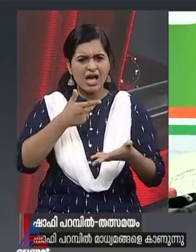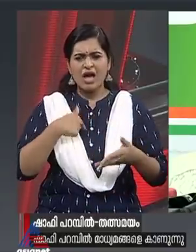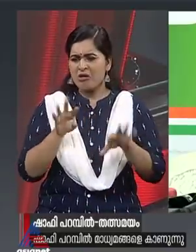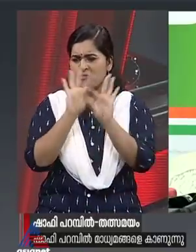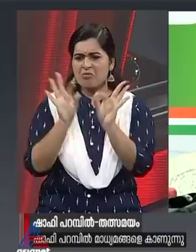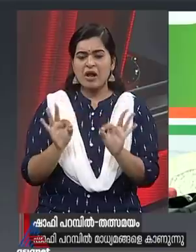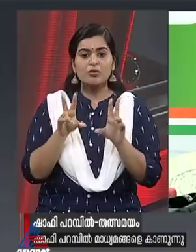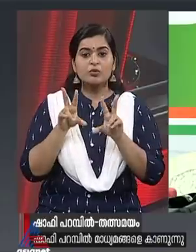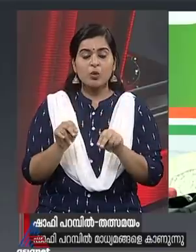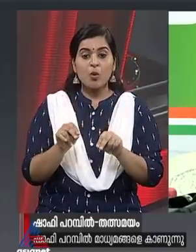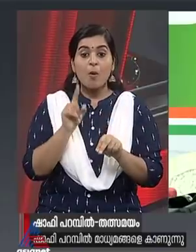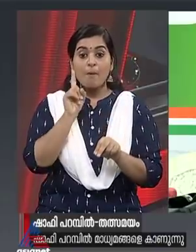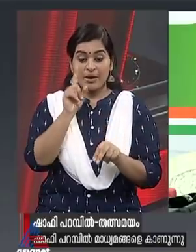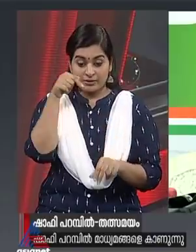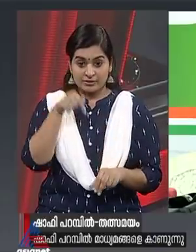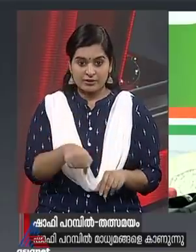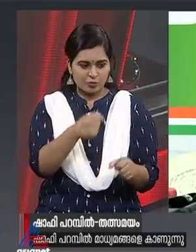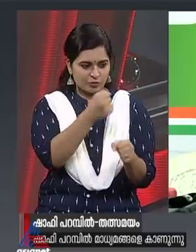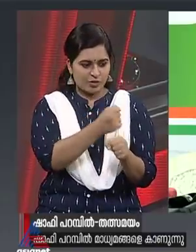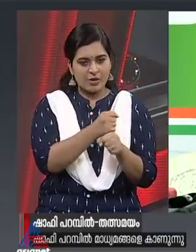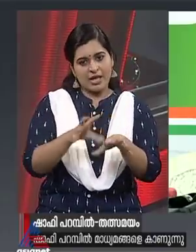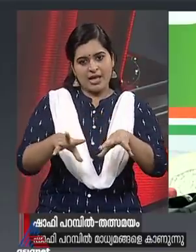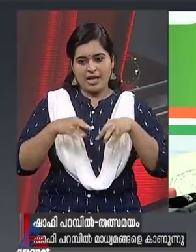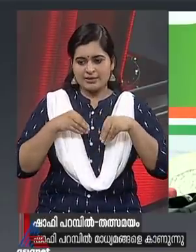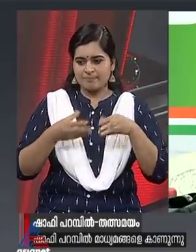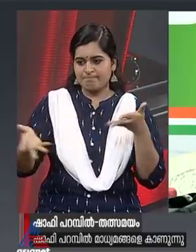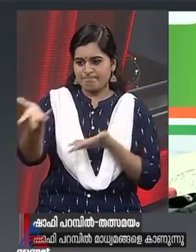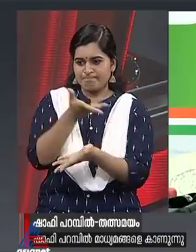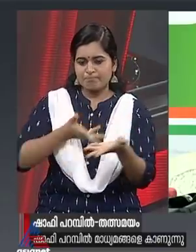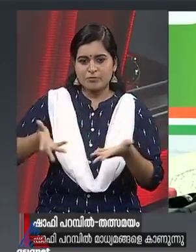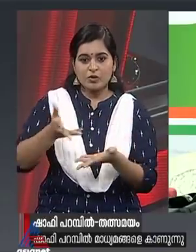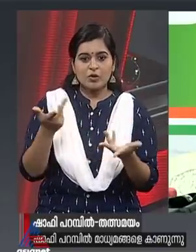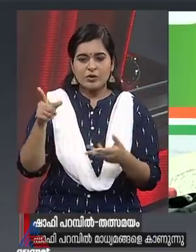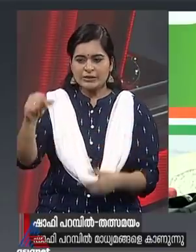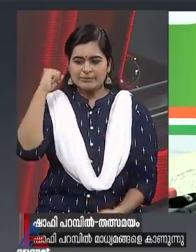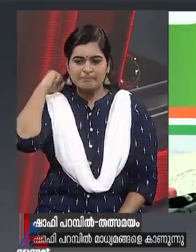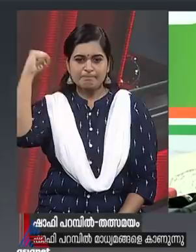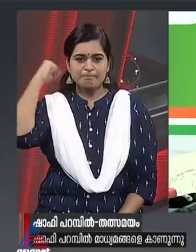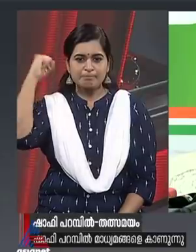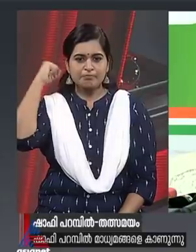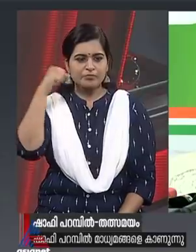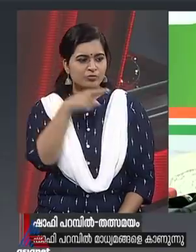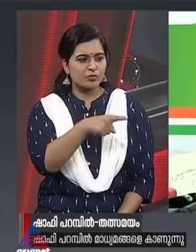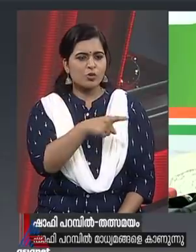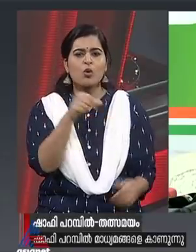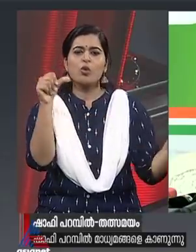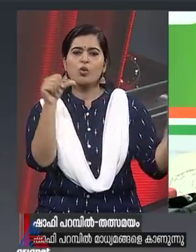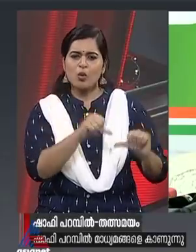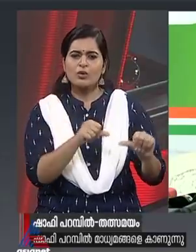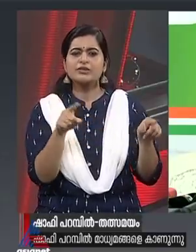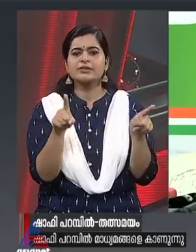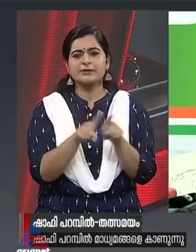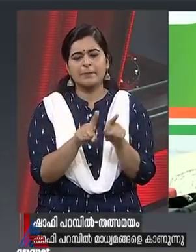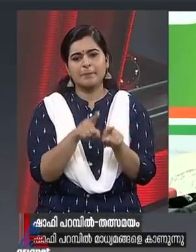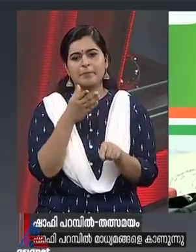കേരളത്തിന്റെ ഐക്യത്തിനും യുവകേരളത്തിന്റെ ഇച്ഛാശക്തിക്കും മുമ്പിൽ അവർക്ക് പണയം വെക്കേണ്ടി വന്നു, അടിയറിവ് പറയേണ്ടി വന്നു